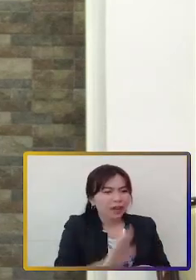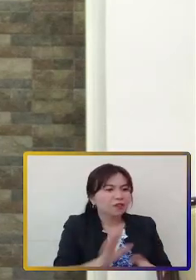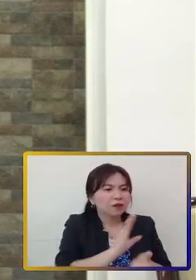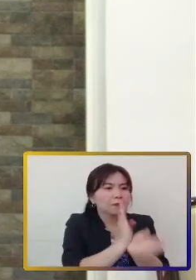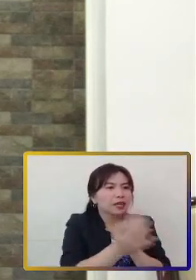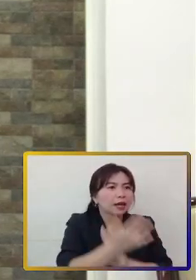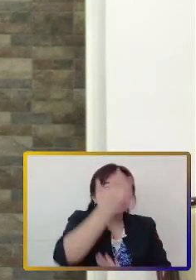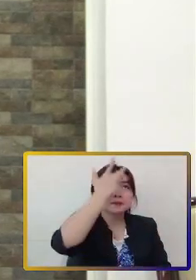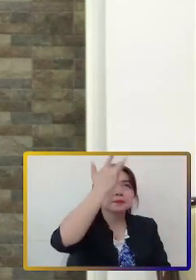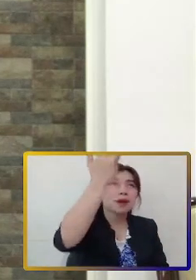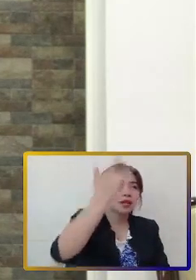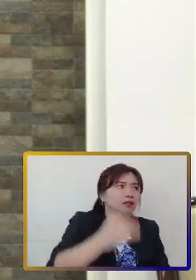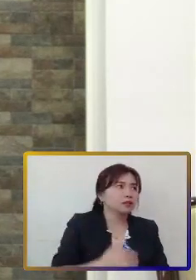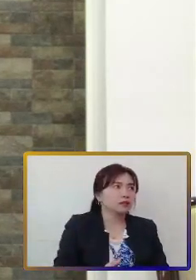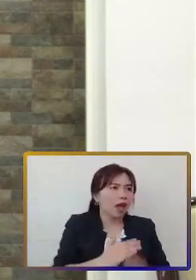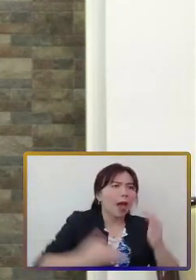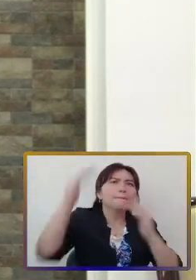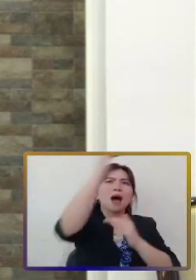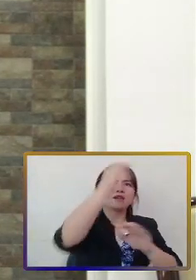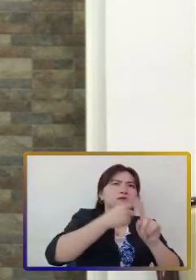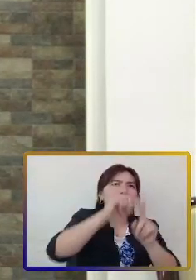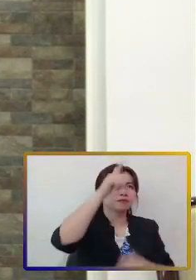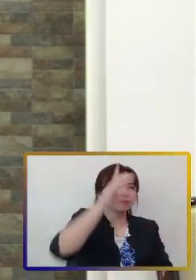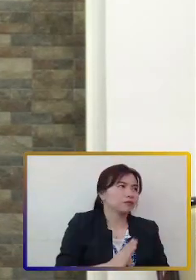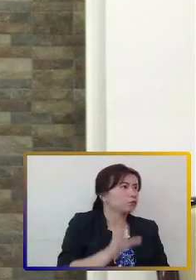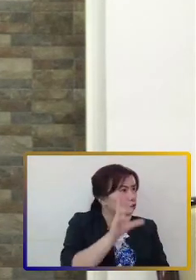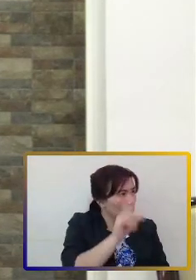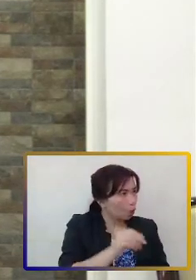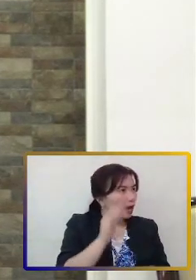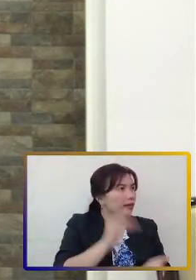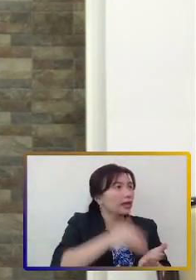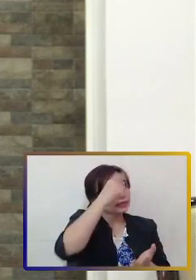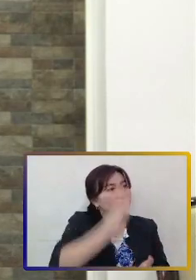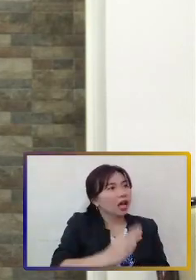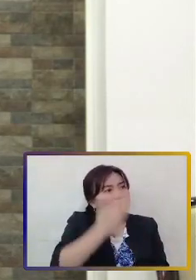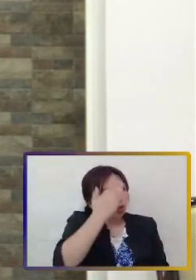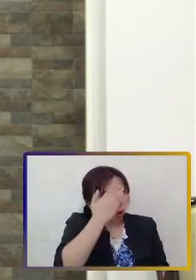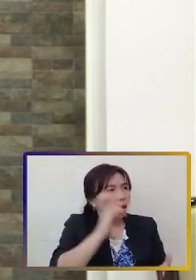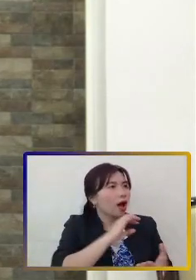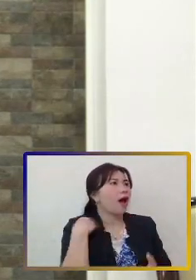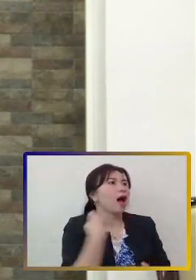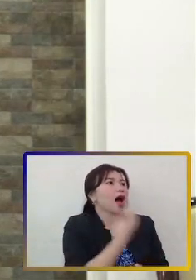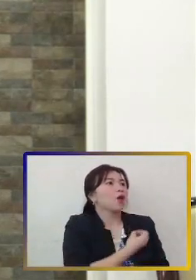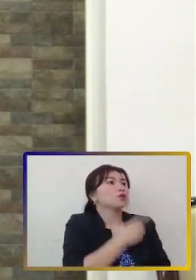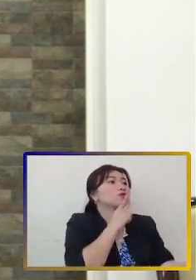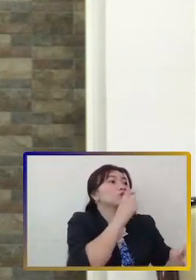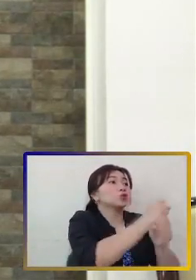taluhan sa Diyos hindi tayo pwedeng magaling galingan siyang nakakaalam ng totoo nating